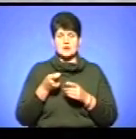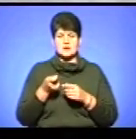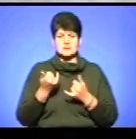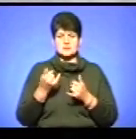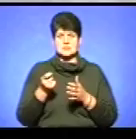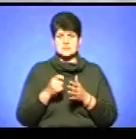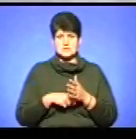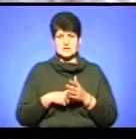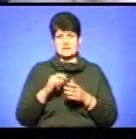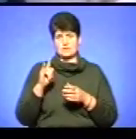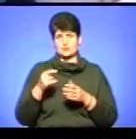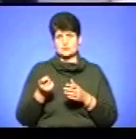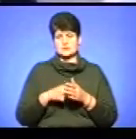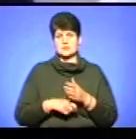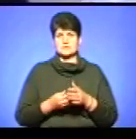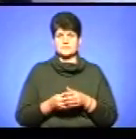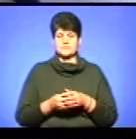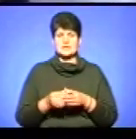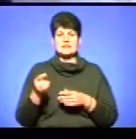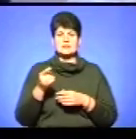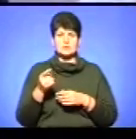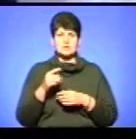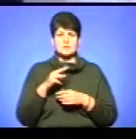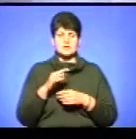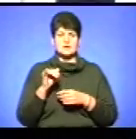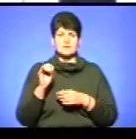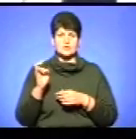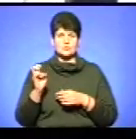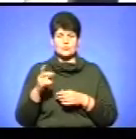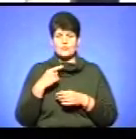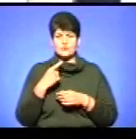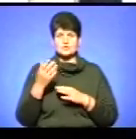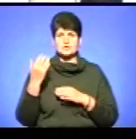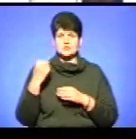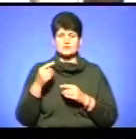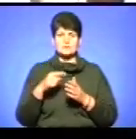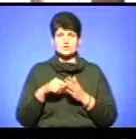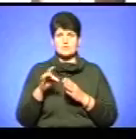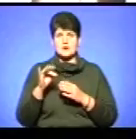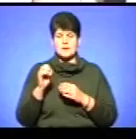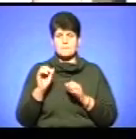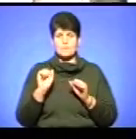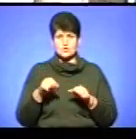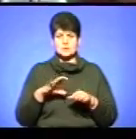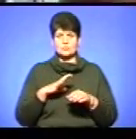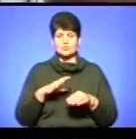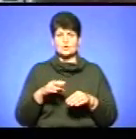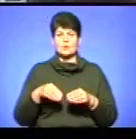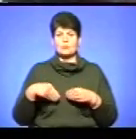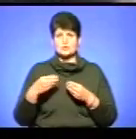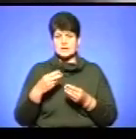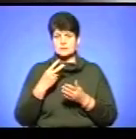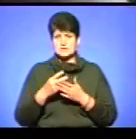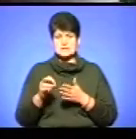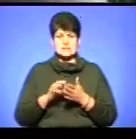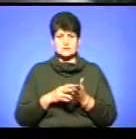закрита, віконечко одне. Тернополянка Марія Іванюк каже, що раніше у міському РЕМі можна було подати показники і одразу оплатити